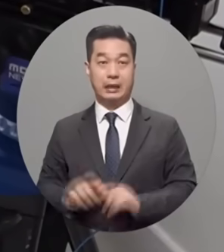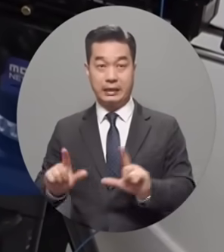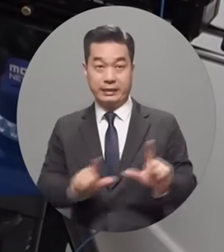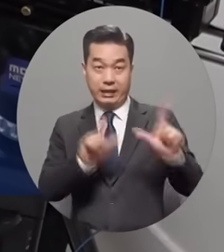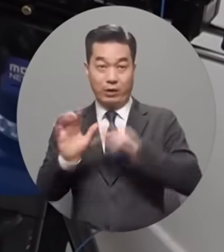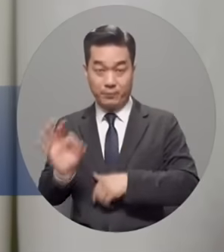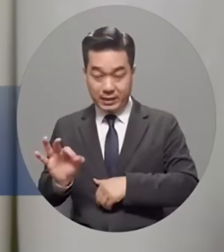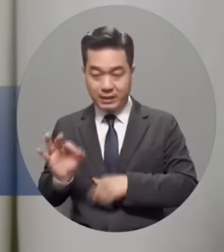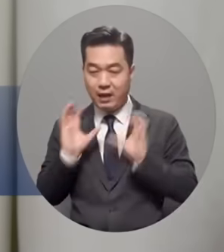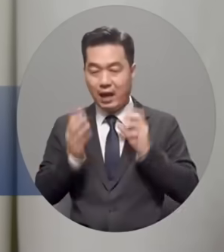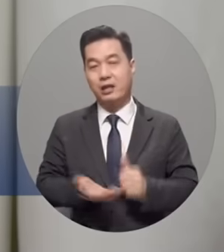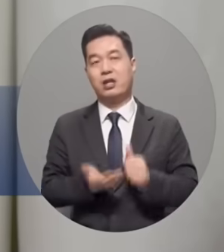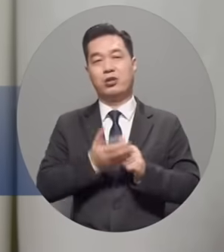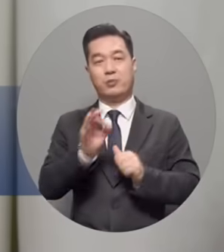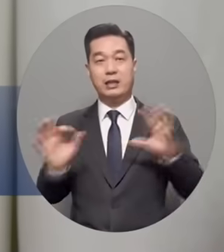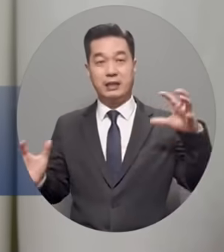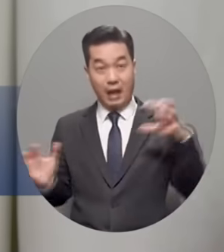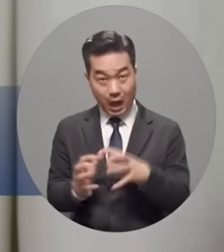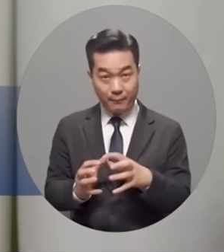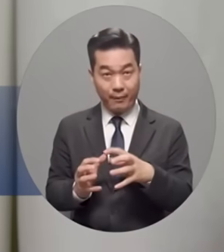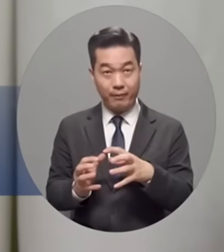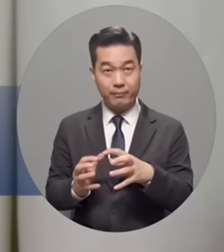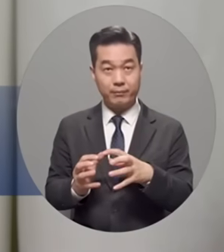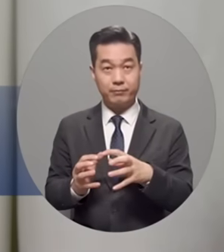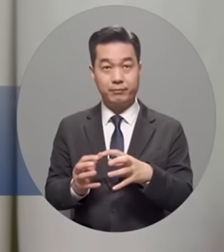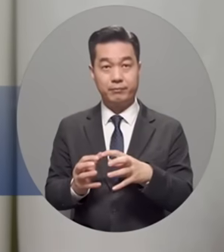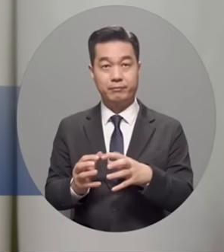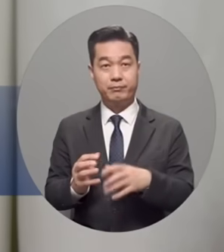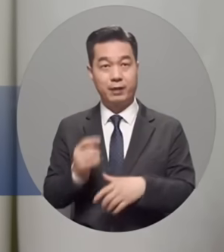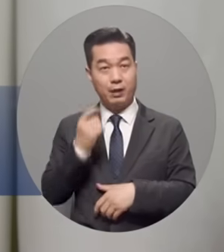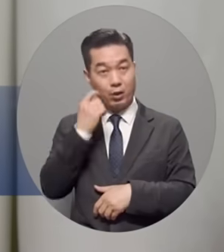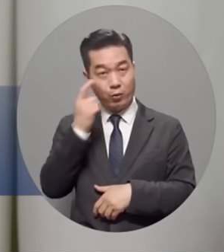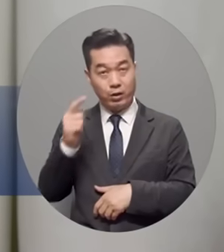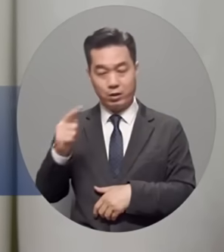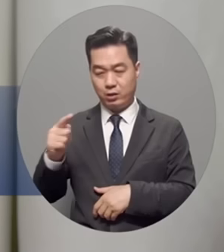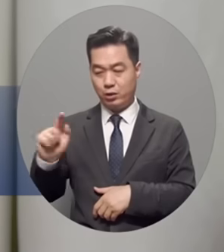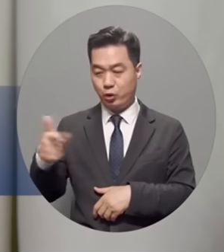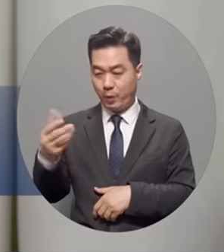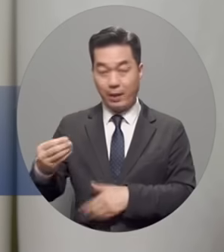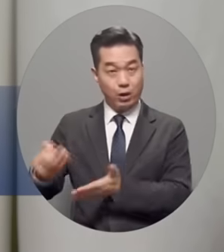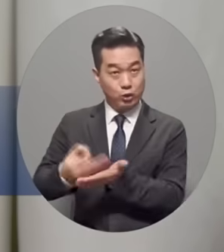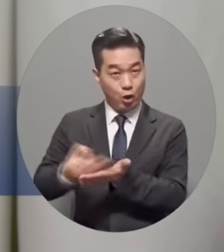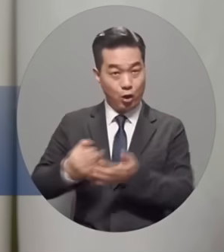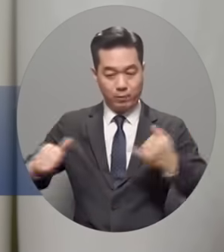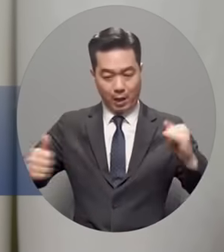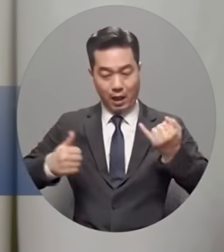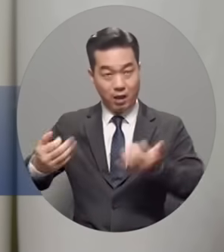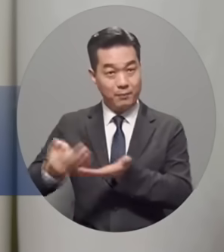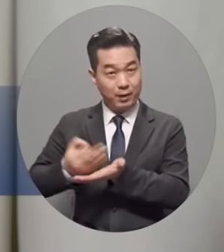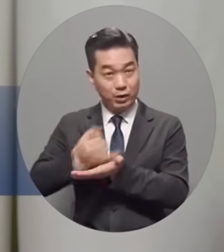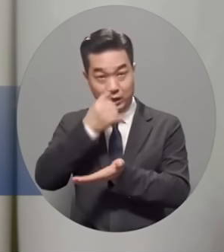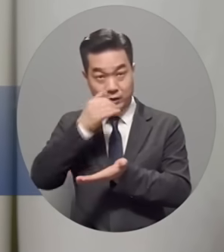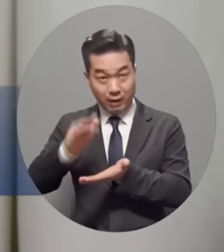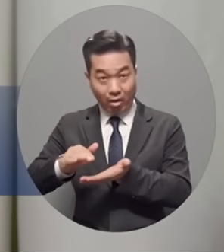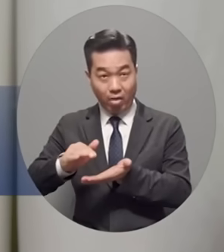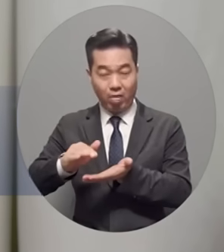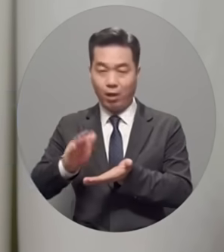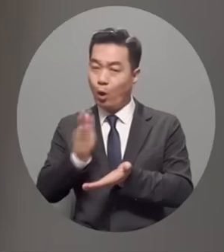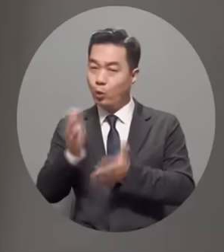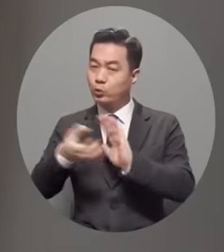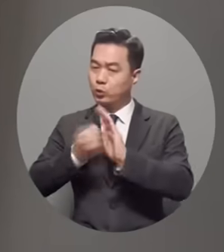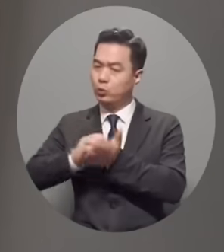생활비랑 육아하는 데 비용 다 해서 저희가 이제 600 정도 버는데 600을 왔다 갔다 하는 네, 소비를 하고 있는 것